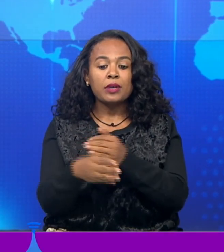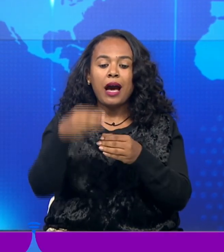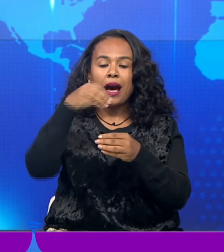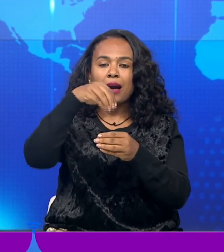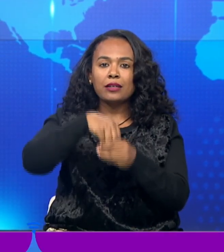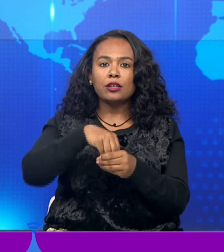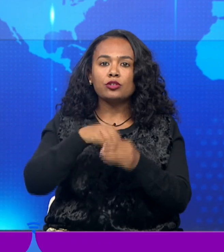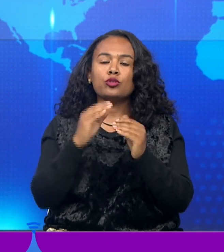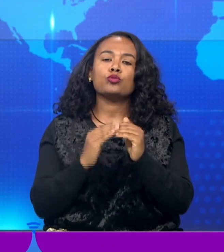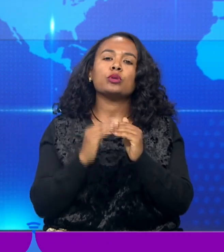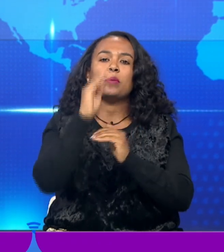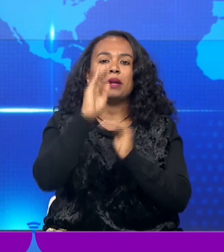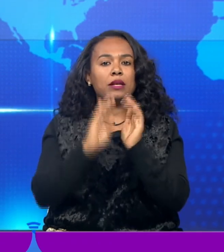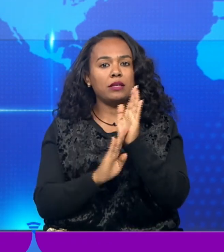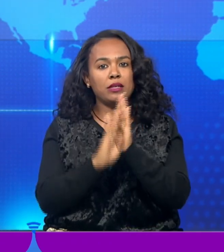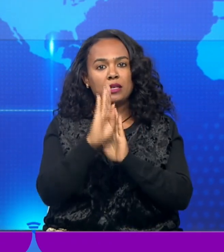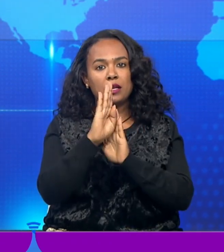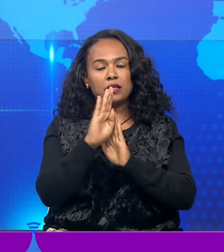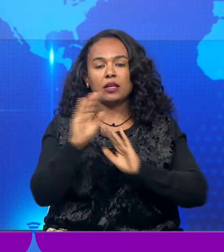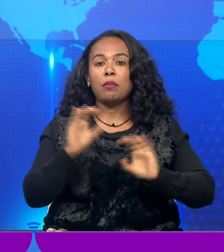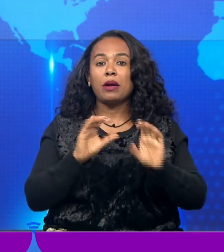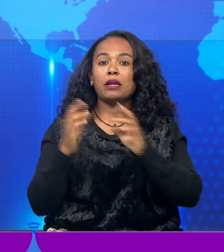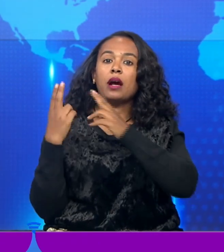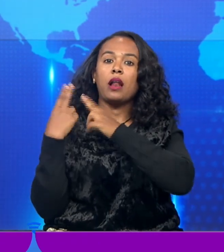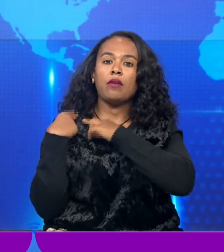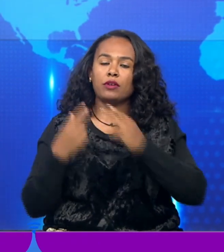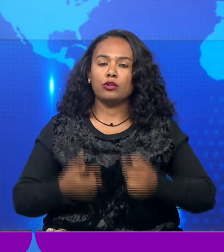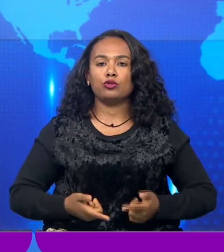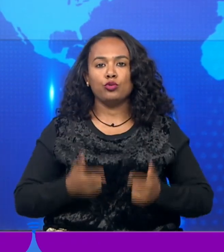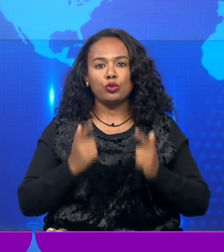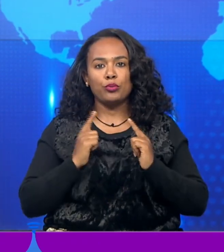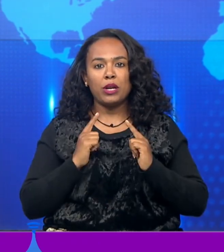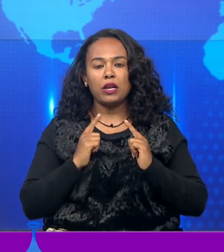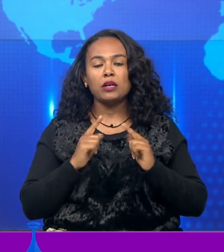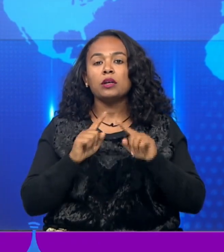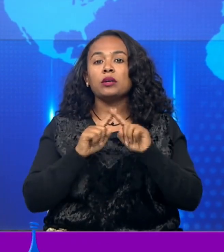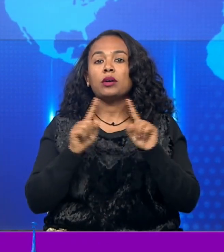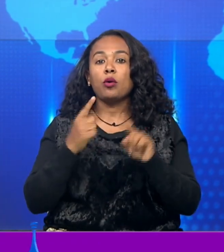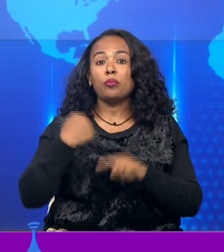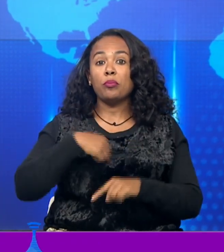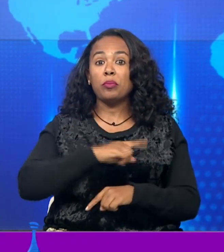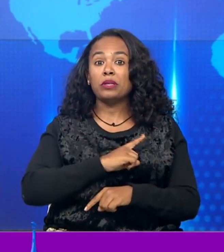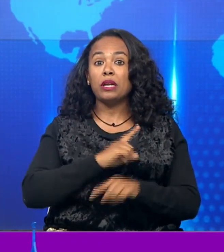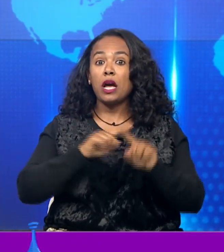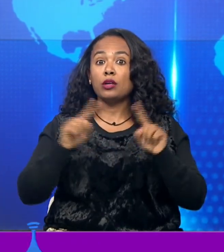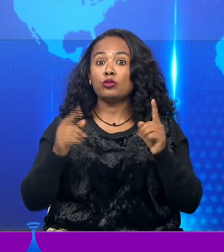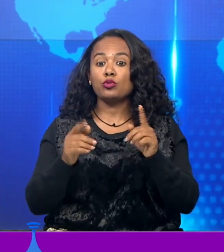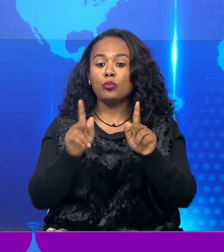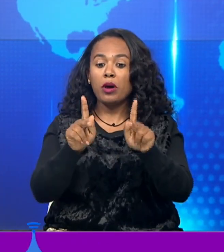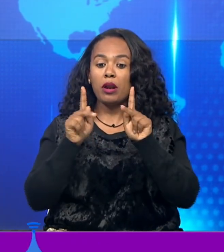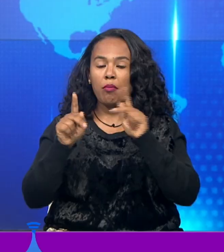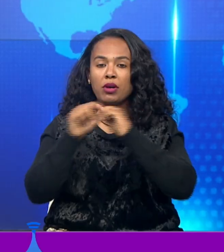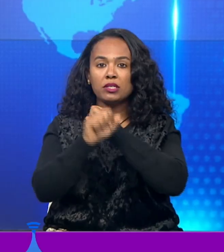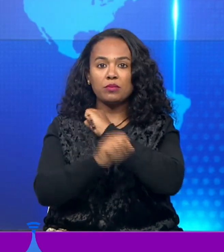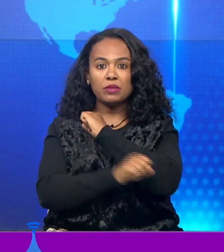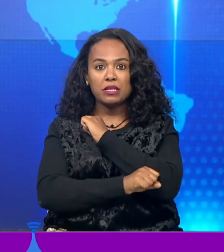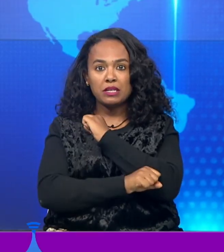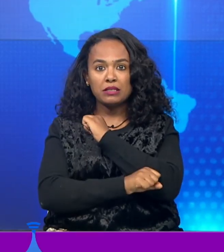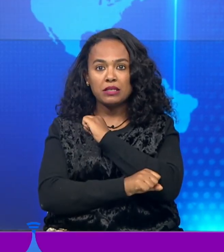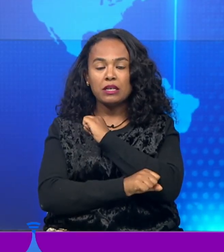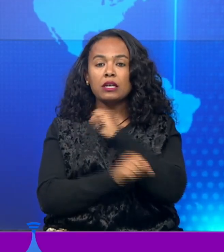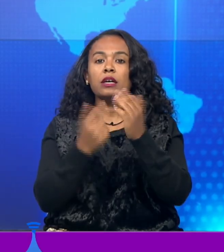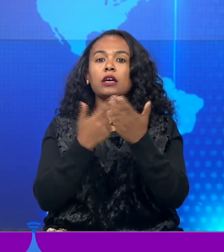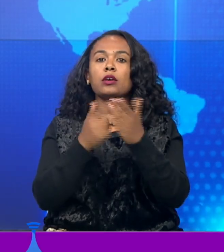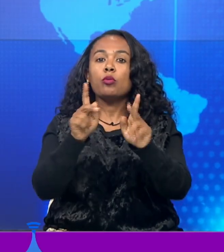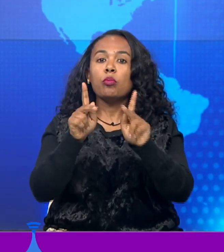አካታችነቱ የበለጠ እንዲያድግ የማድረግ ኃላፊነት ነው የሚኖርብን። በተለይ አሁን የአዲሱ ፓርላማ ሲመሰረት ይሄኛው